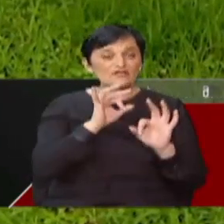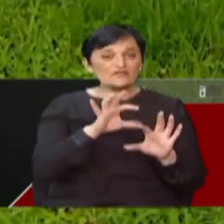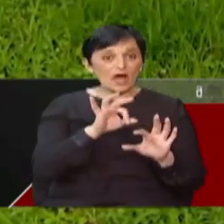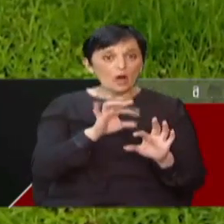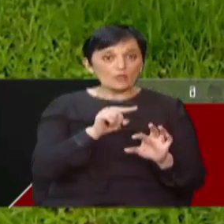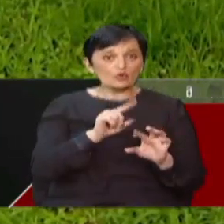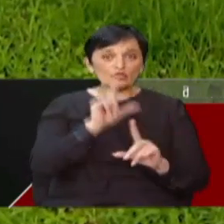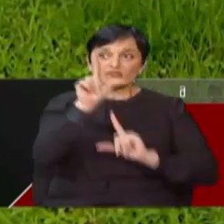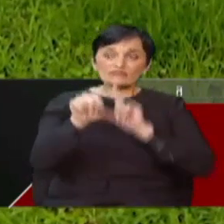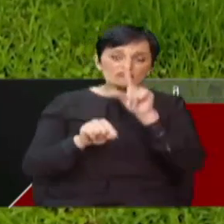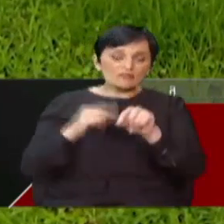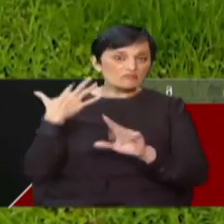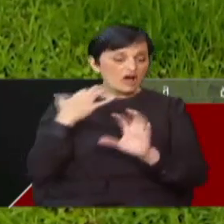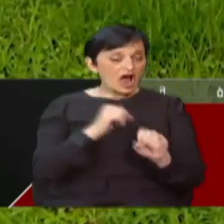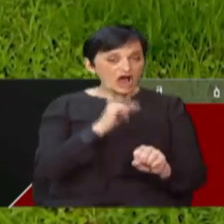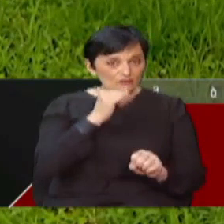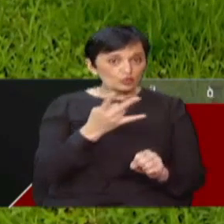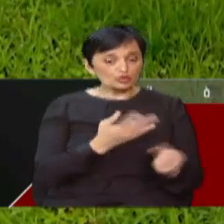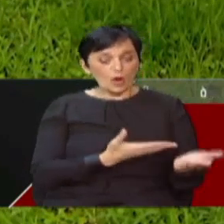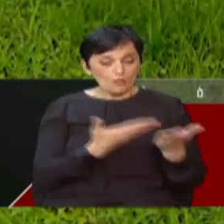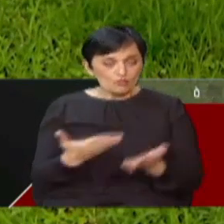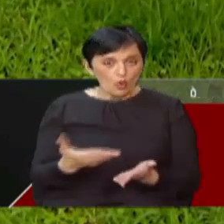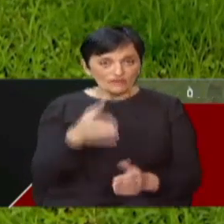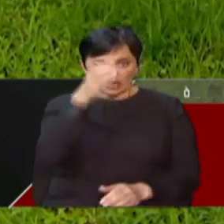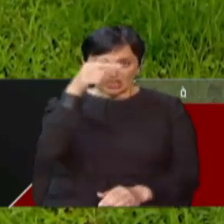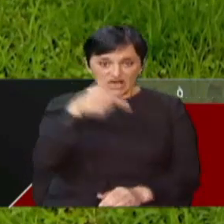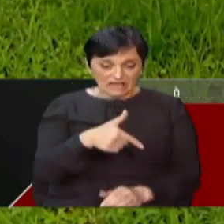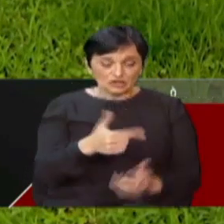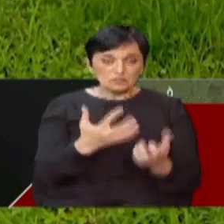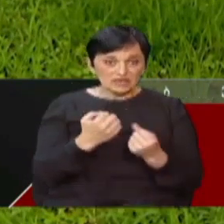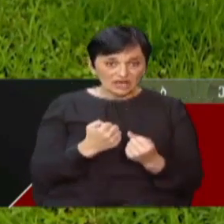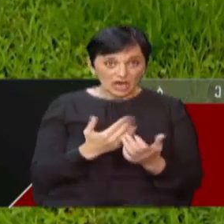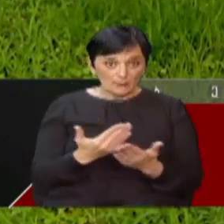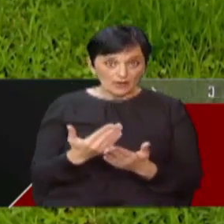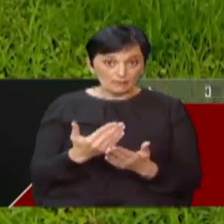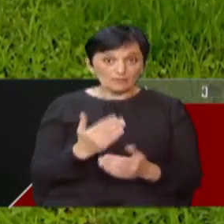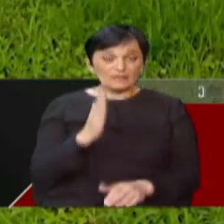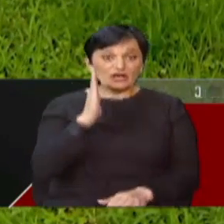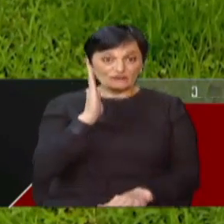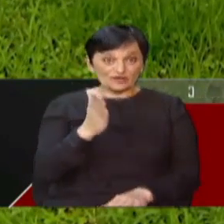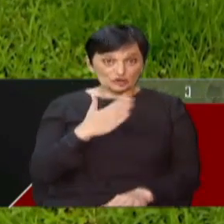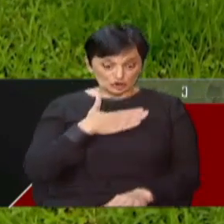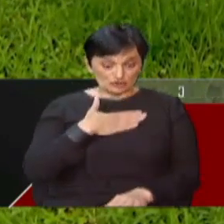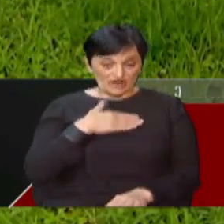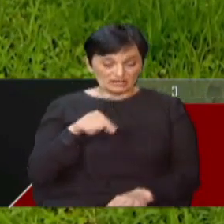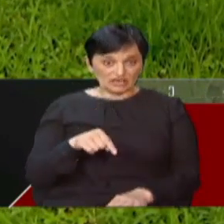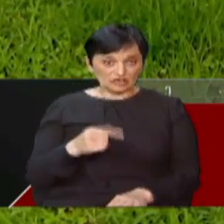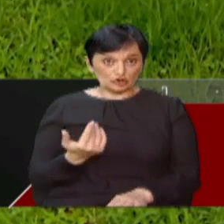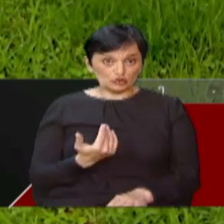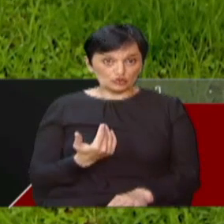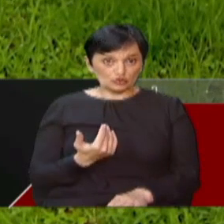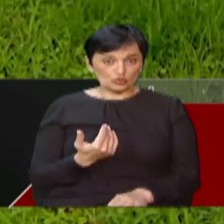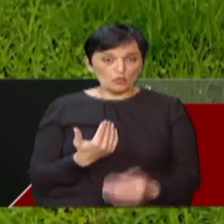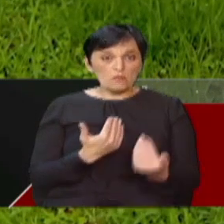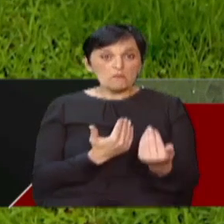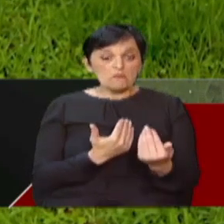migratsias ver dauchert khars da unda mokhvidet tken ganatlebas miigebt tu aset da miknebit chventan itsqorebt